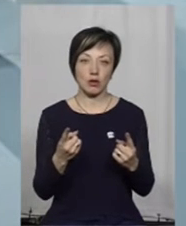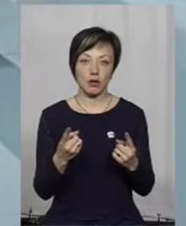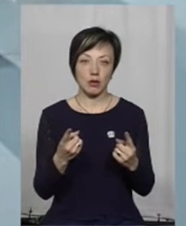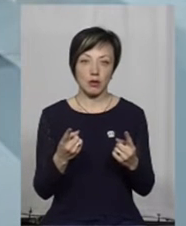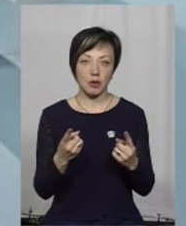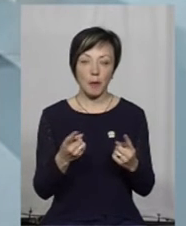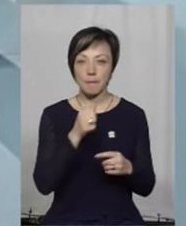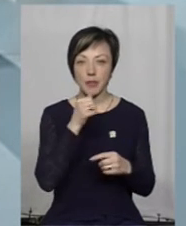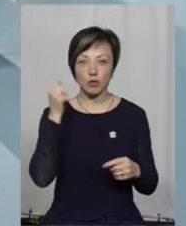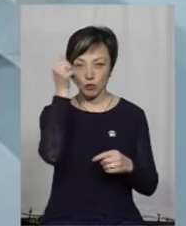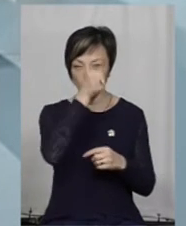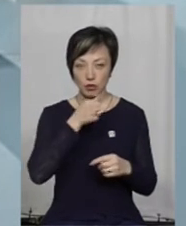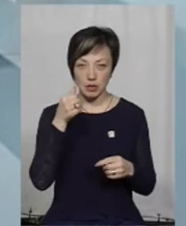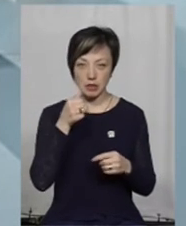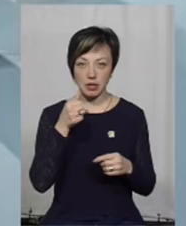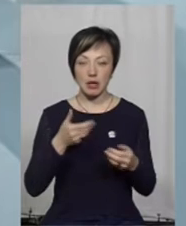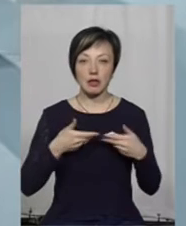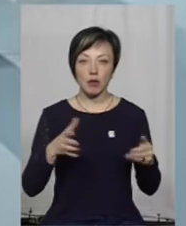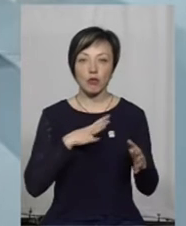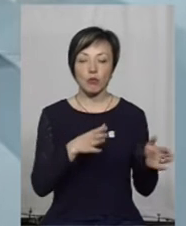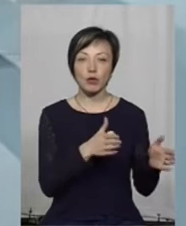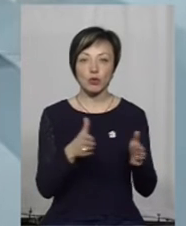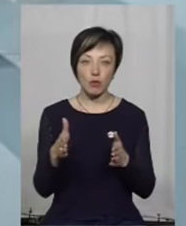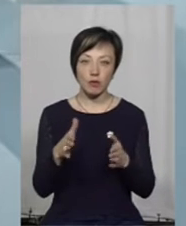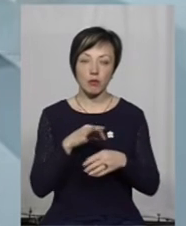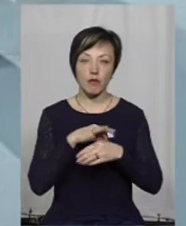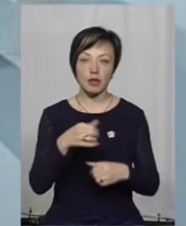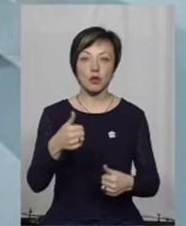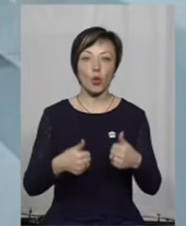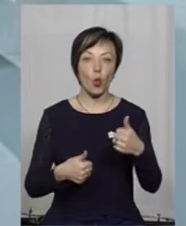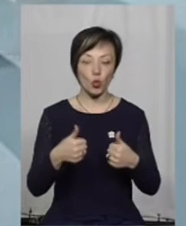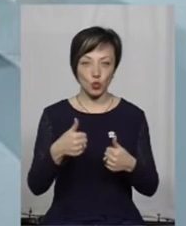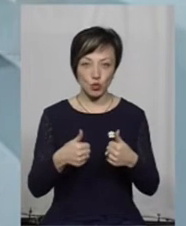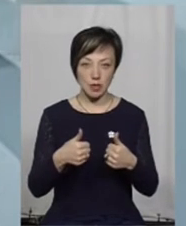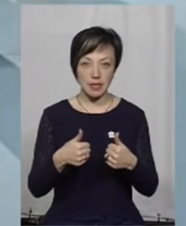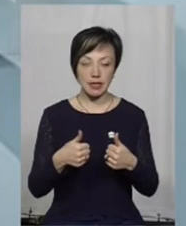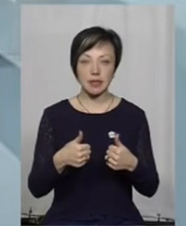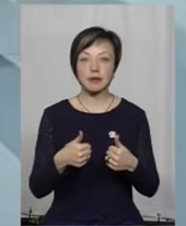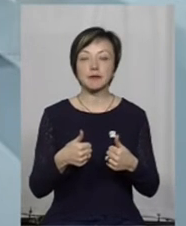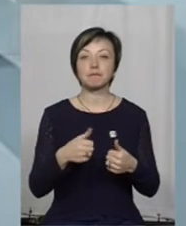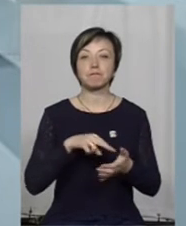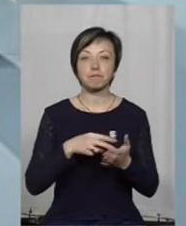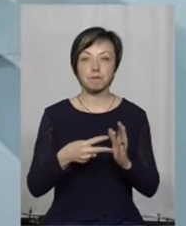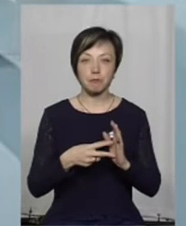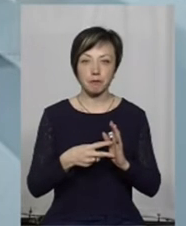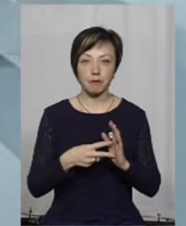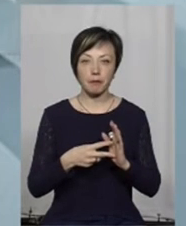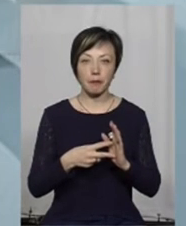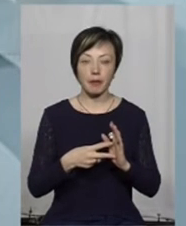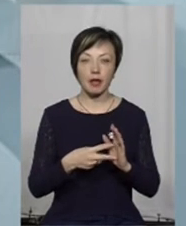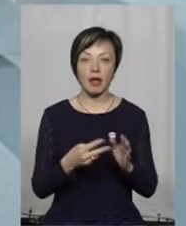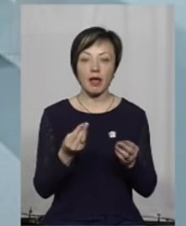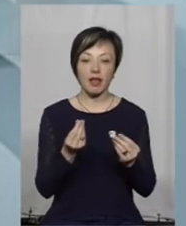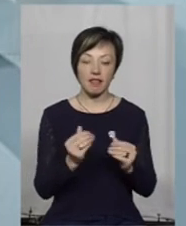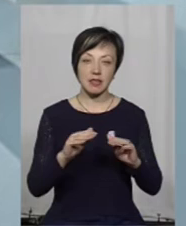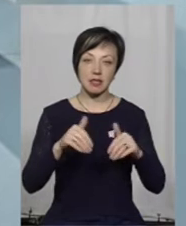в минулому році нами був підготовлений і проведений конкурс. в якому передбачалися